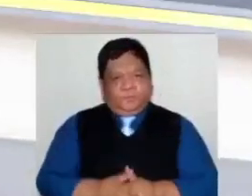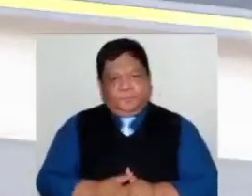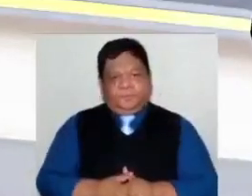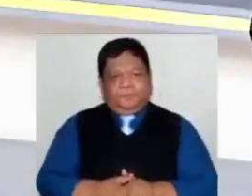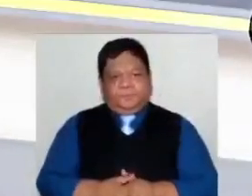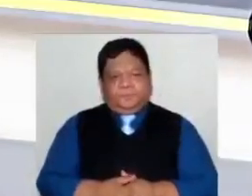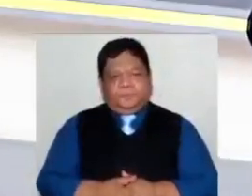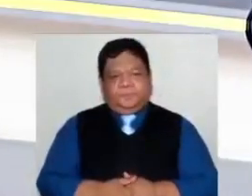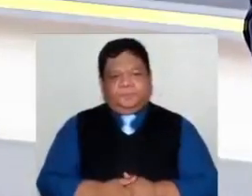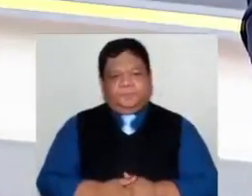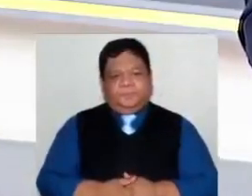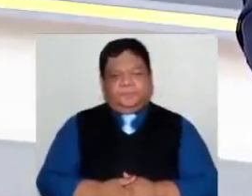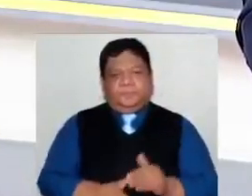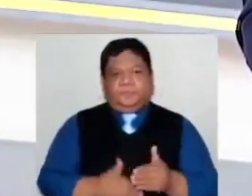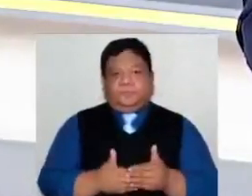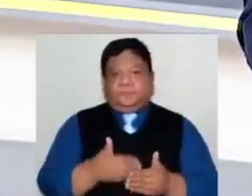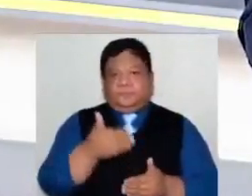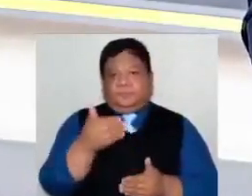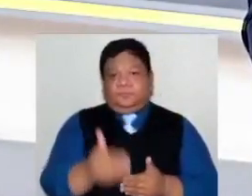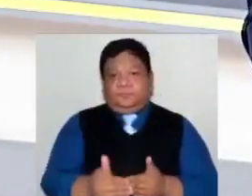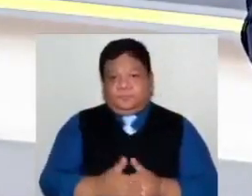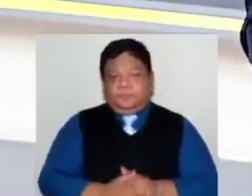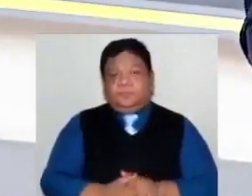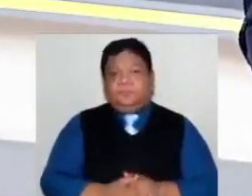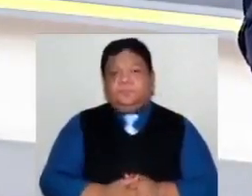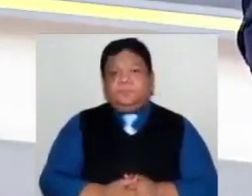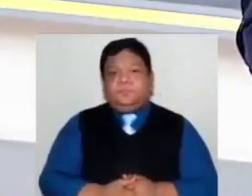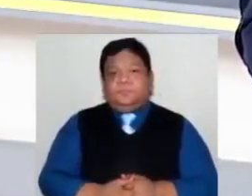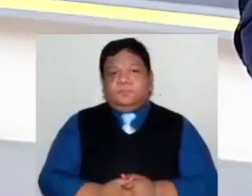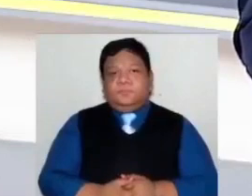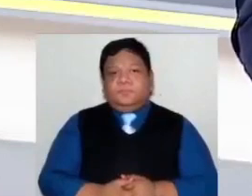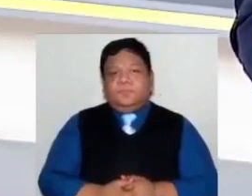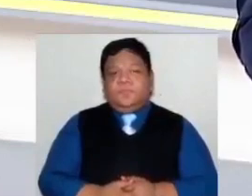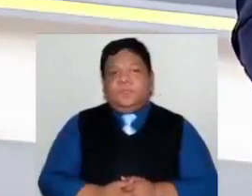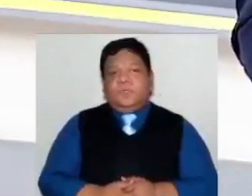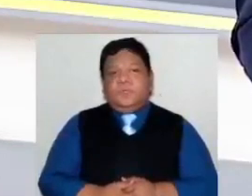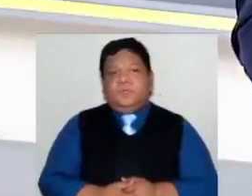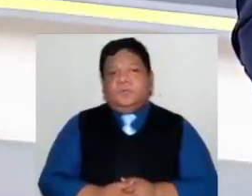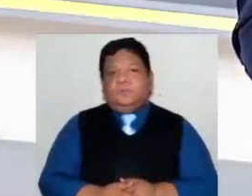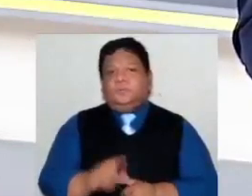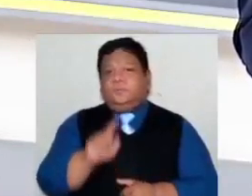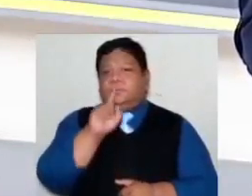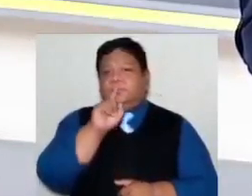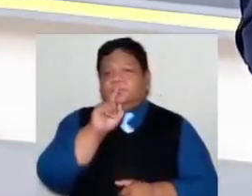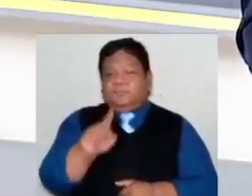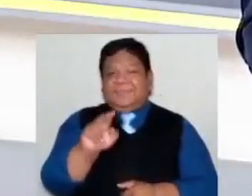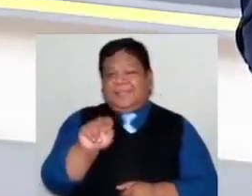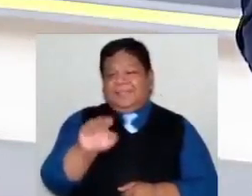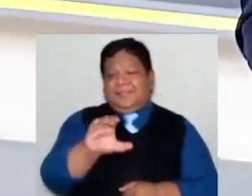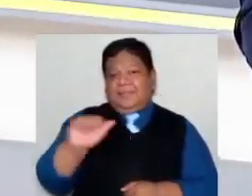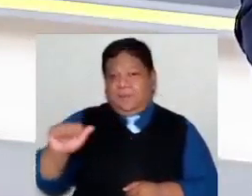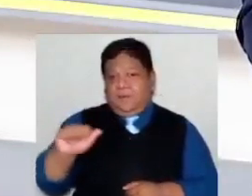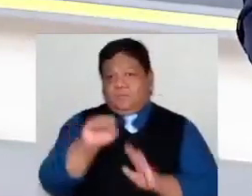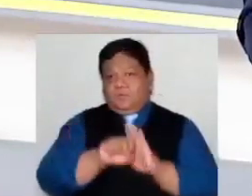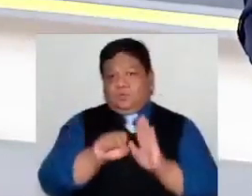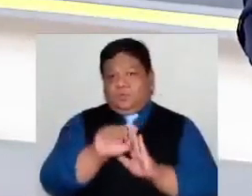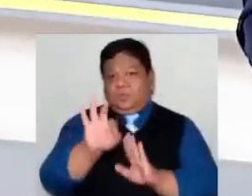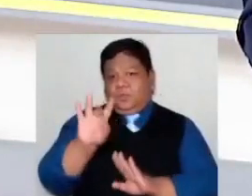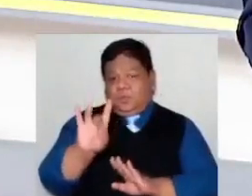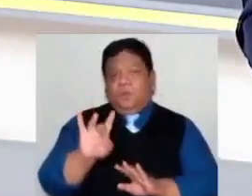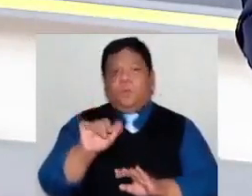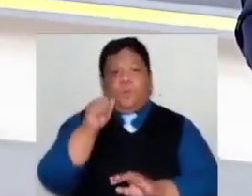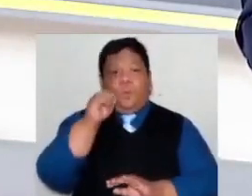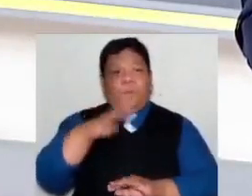Na-sweep ng Benilde Lady Blazers ang 3 sets ng Game 1 sa finals ng NCAA Season 98 Women's Volleyball kontra sa